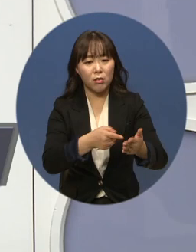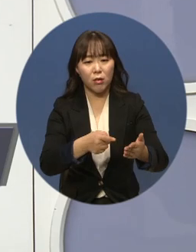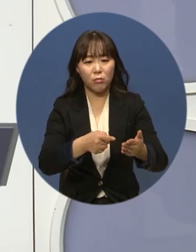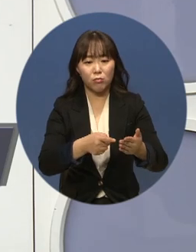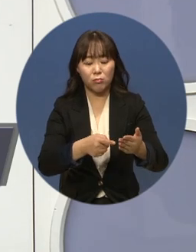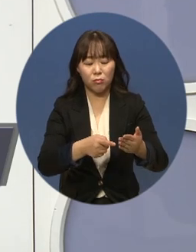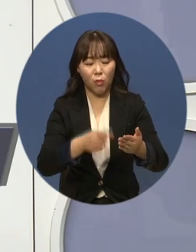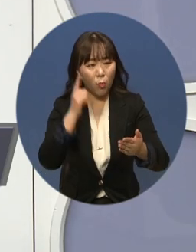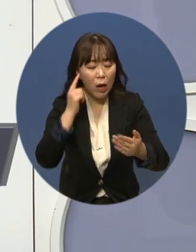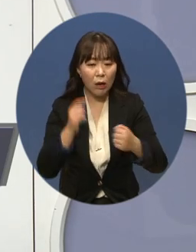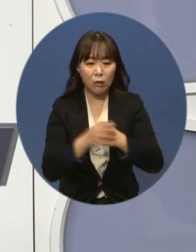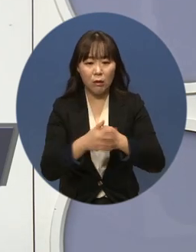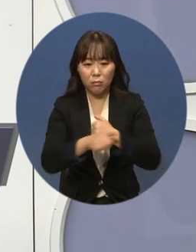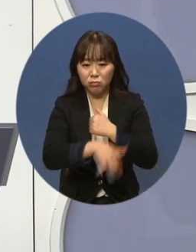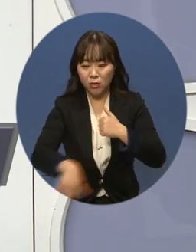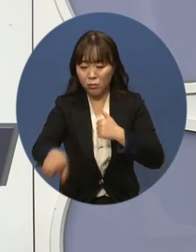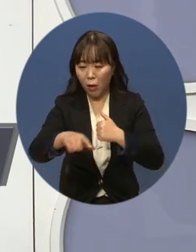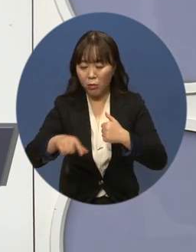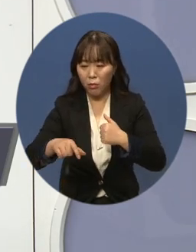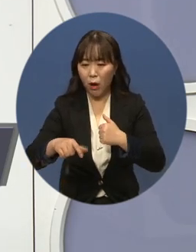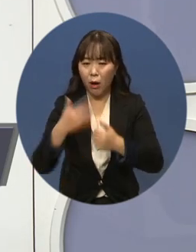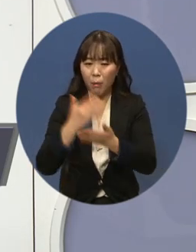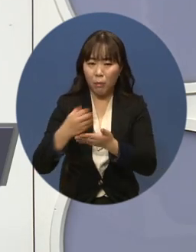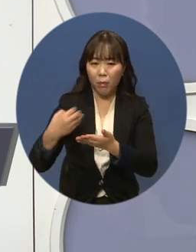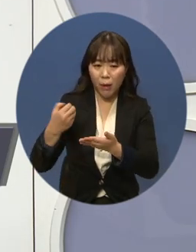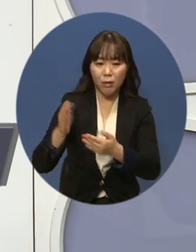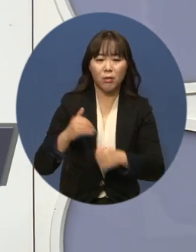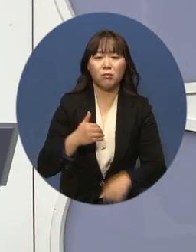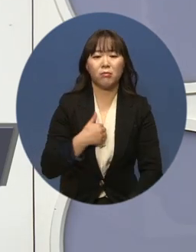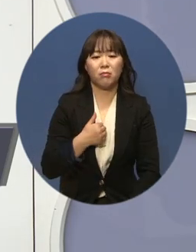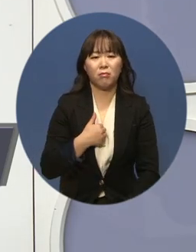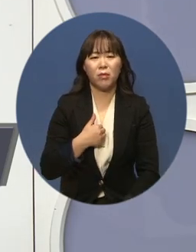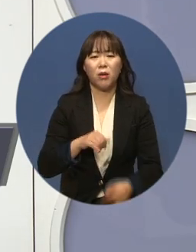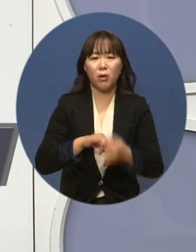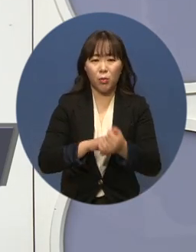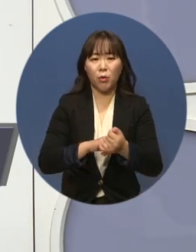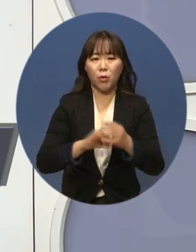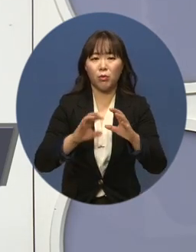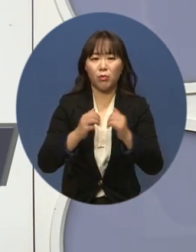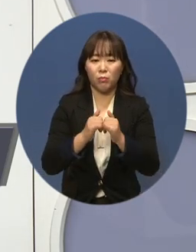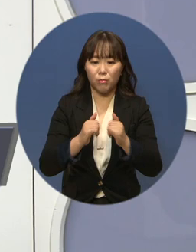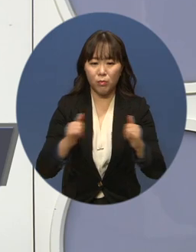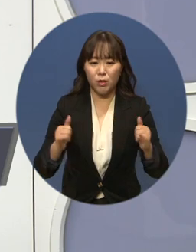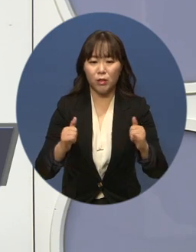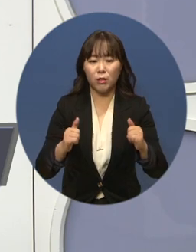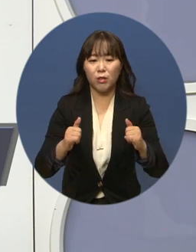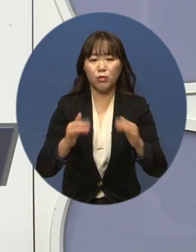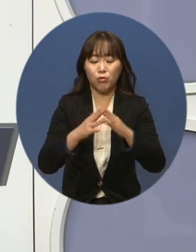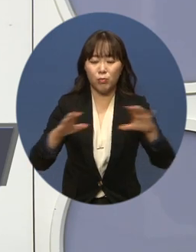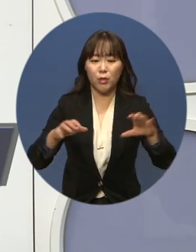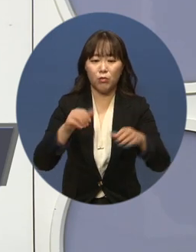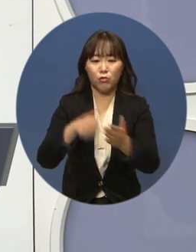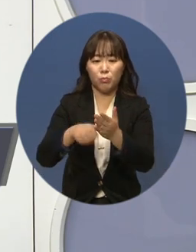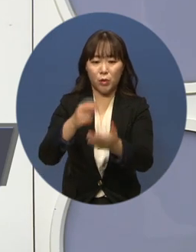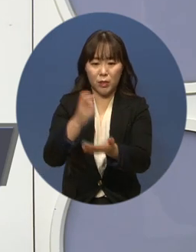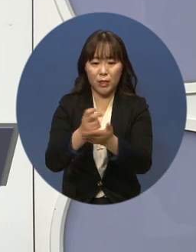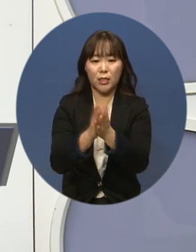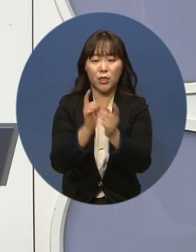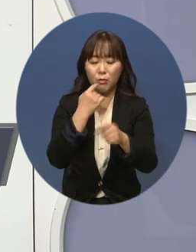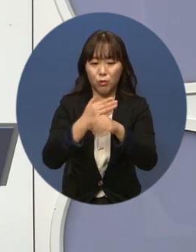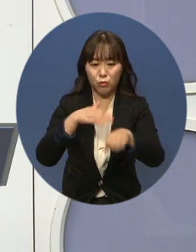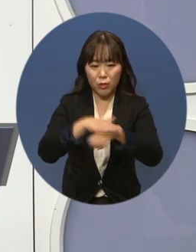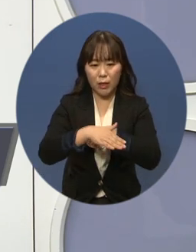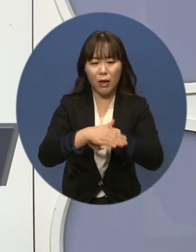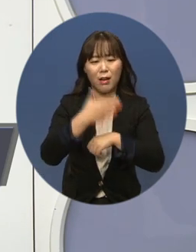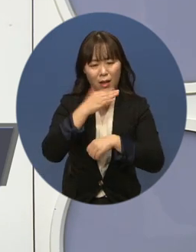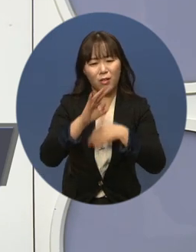우리 차관 이하 간부들이 그렇게 하는데 그래도 제가 반드시 주민투표제 직접 민주주의를 가능하면 많이